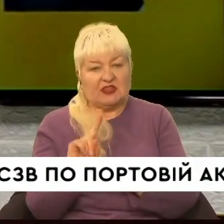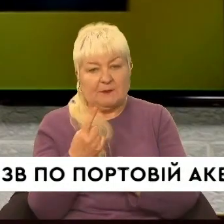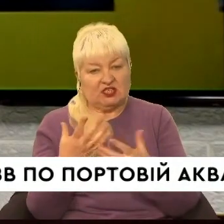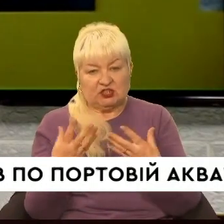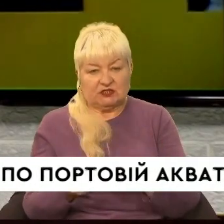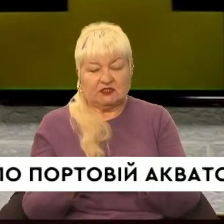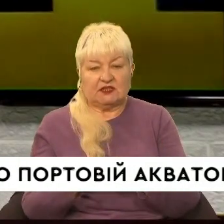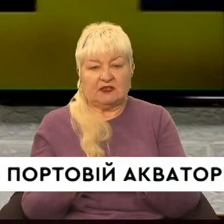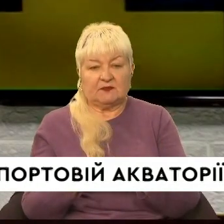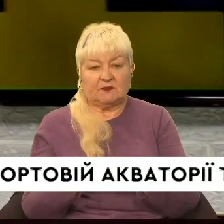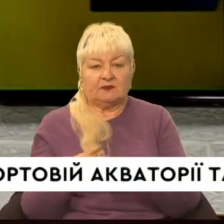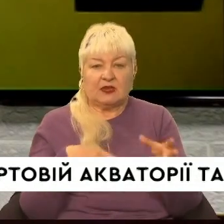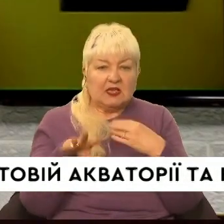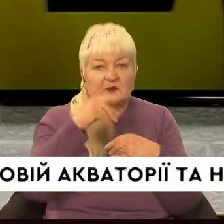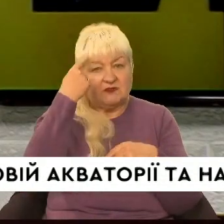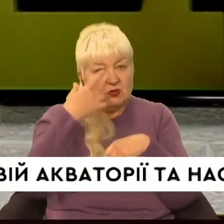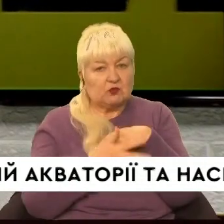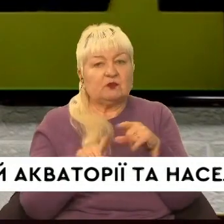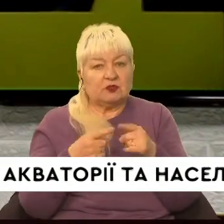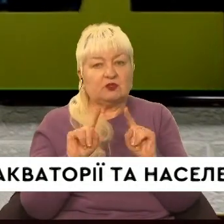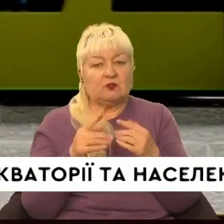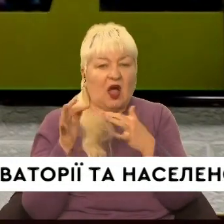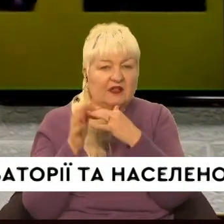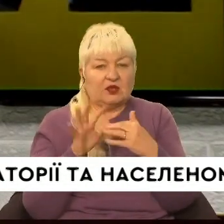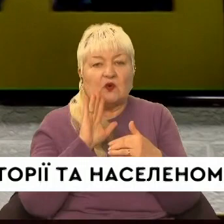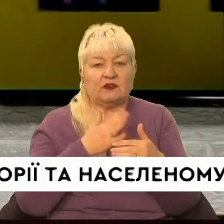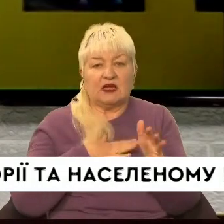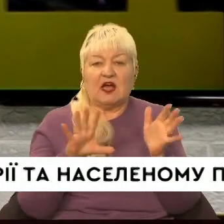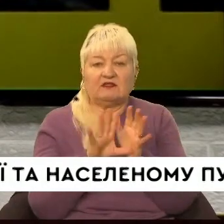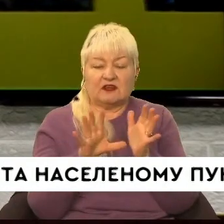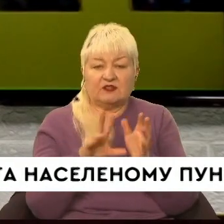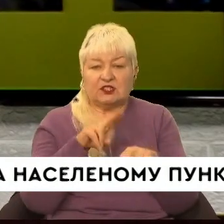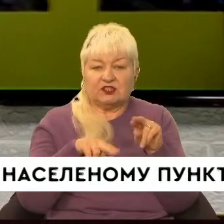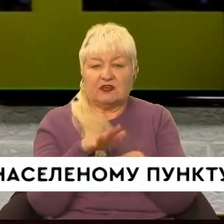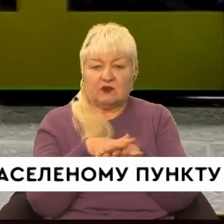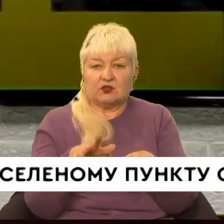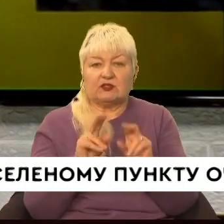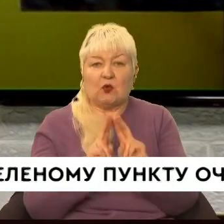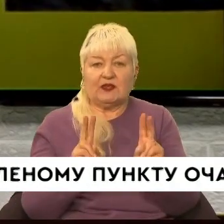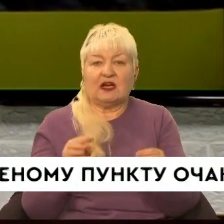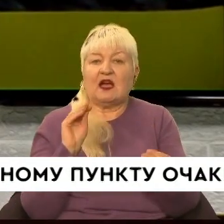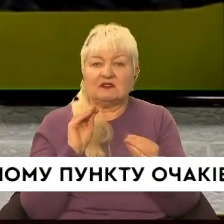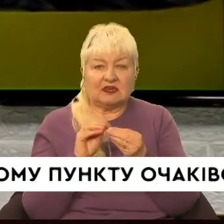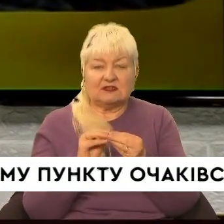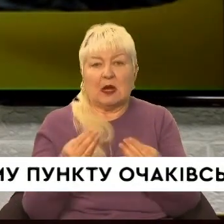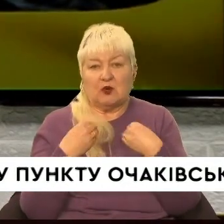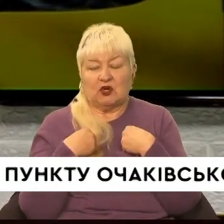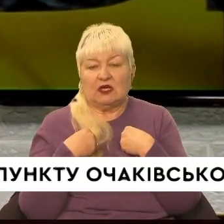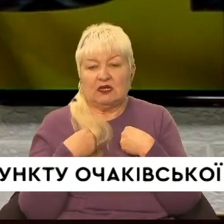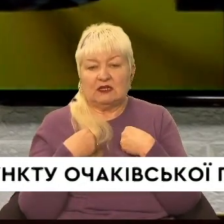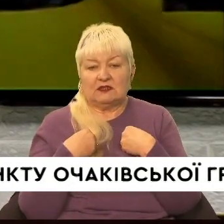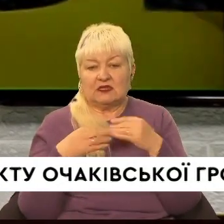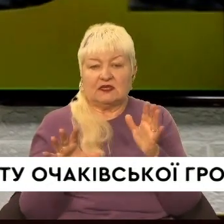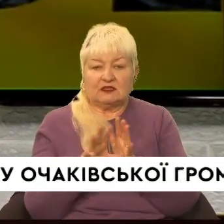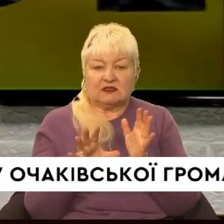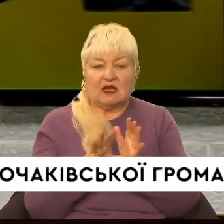проблеми зі зв'язком, і всі ми розуміємо, чому. Тому що атакована наша енергетична інфраструктура, яка так само дає живлення